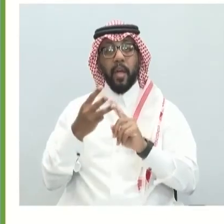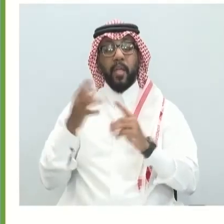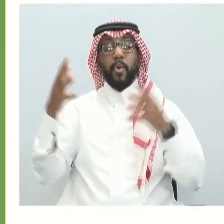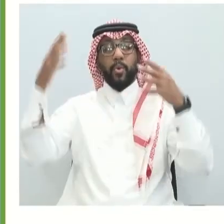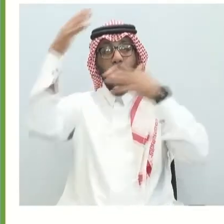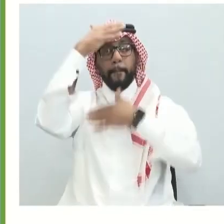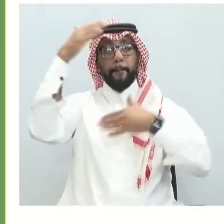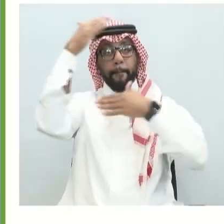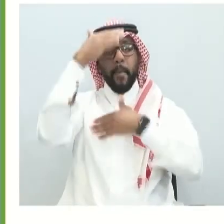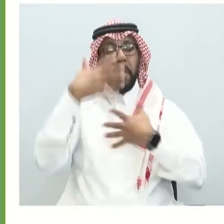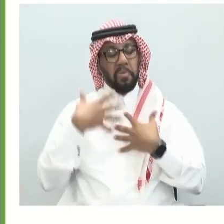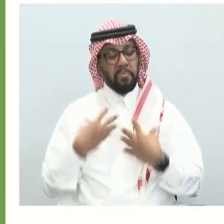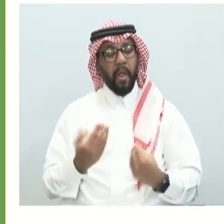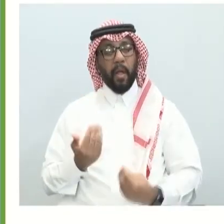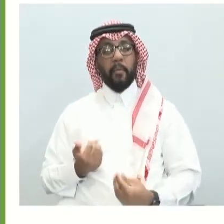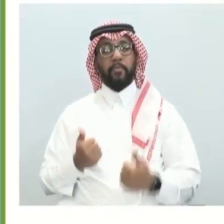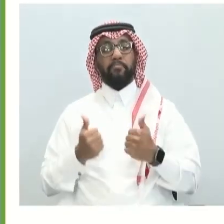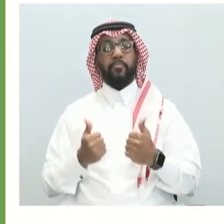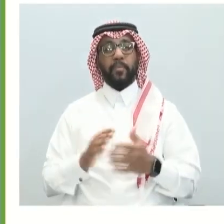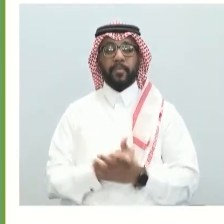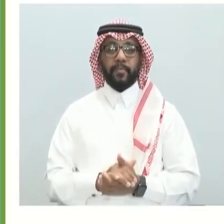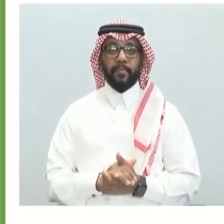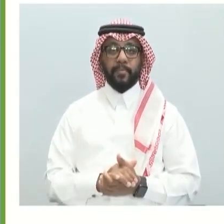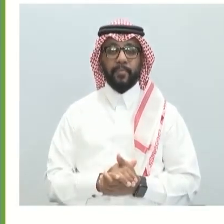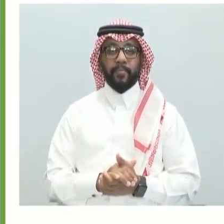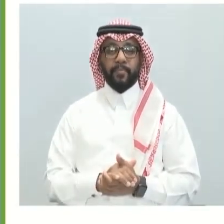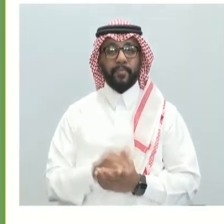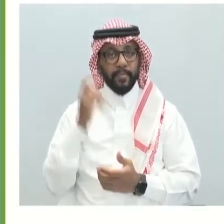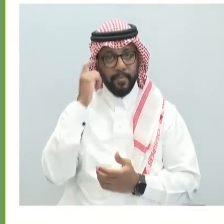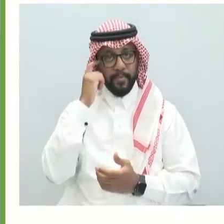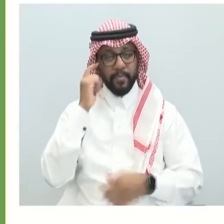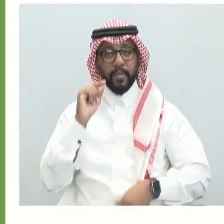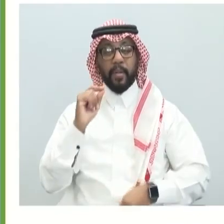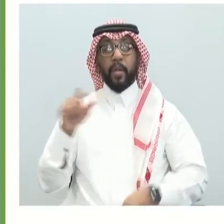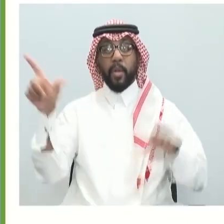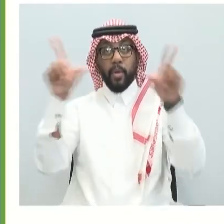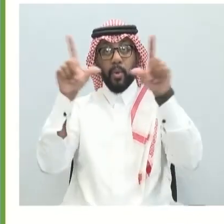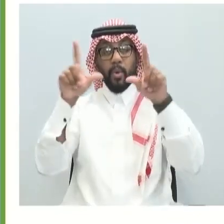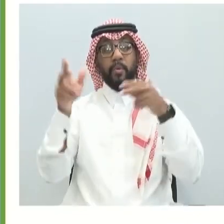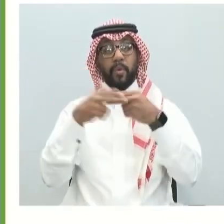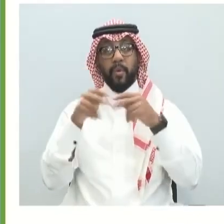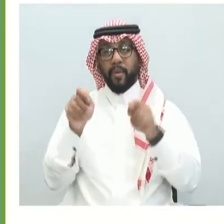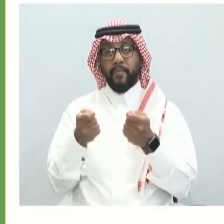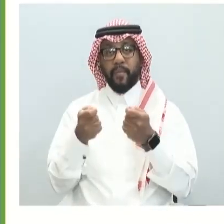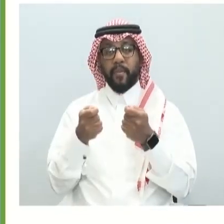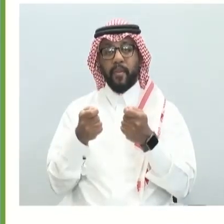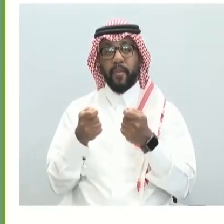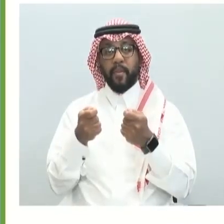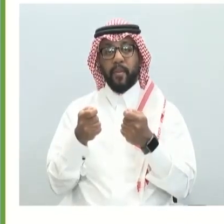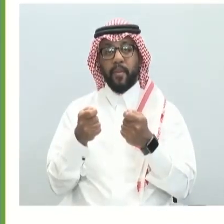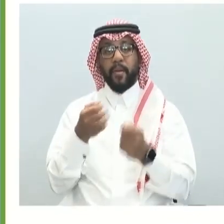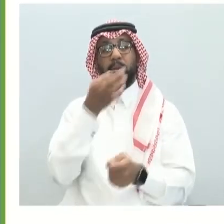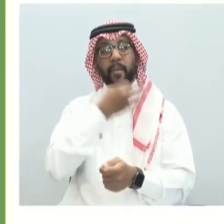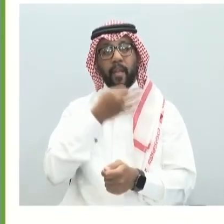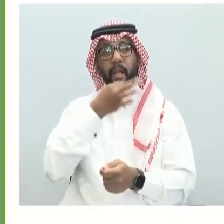دافع اضاءه خافته تجنب الاجهزه الالكترونيه ترديد